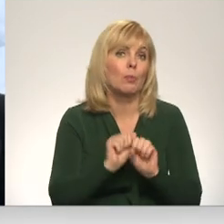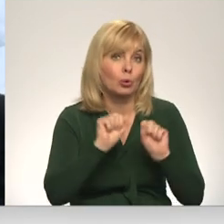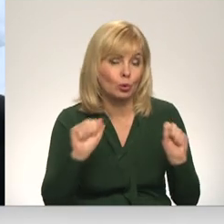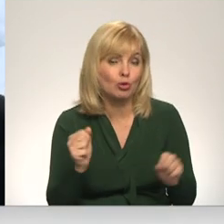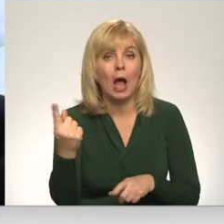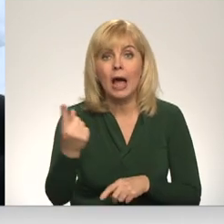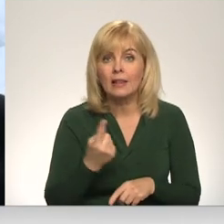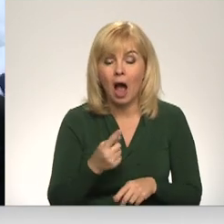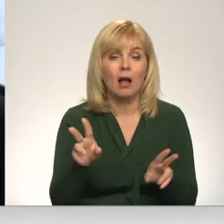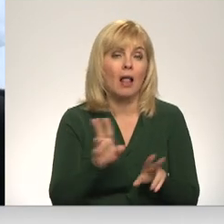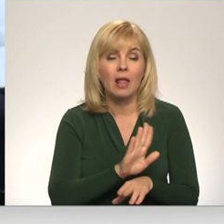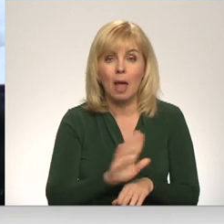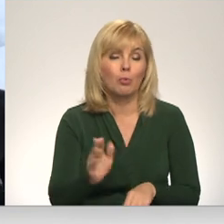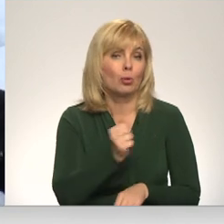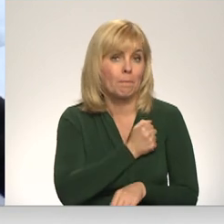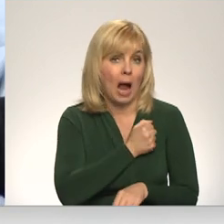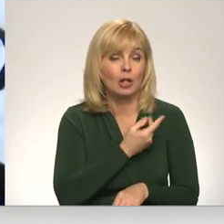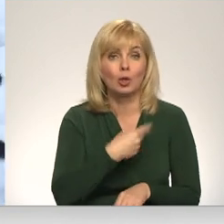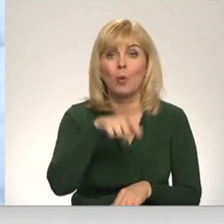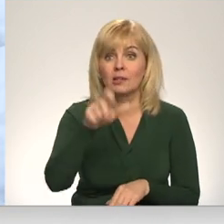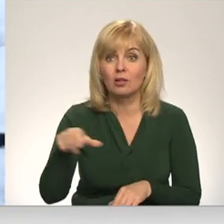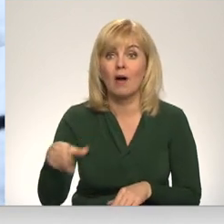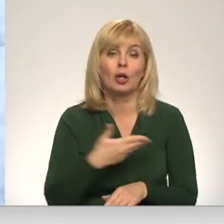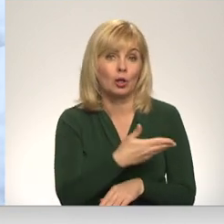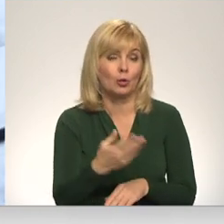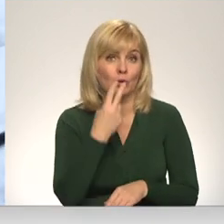nāk nebaidās no cilvēkiem, redzot, ka viņi nebaidās.